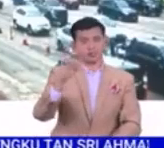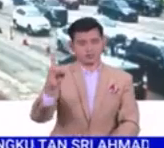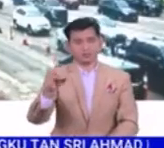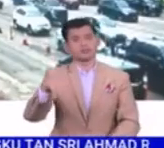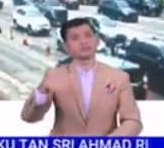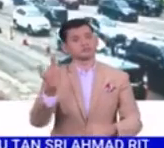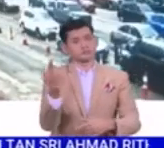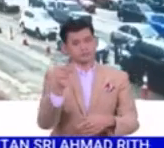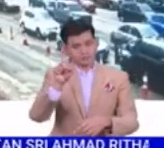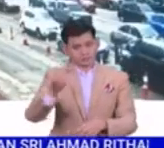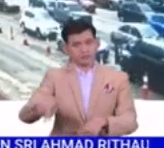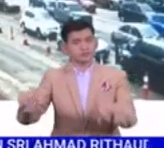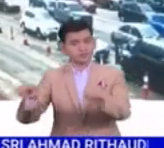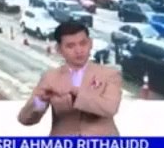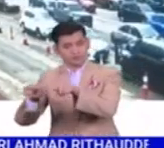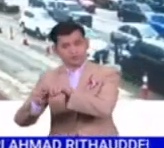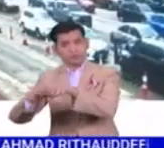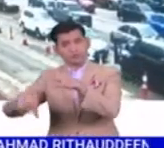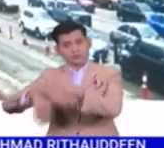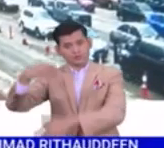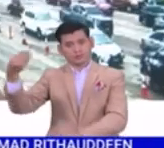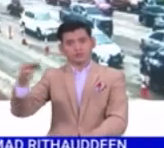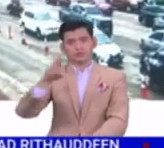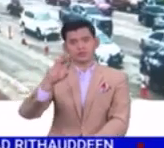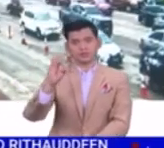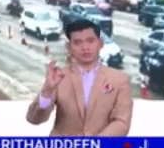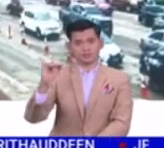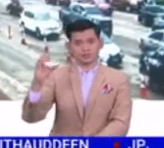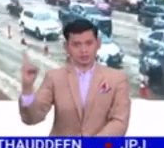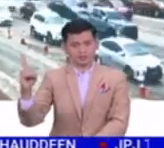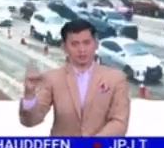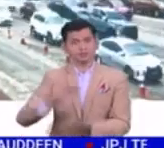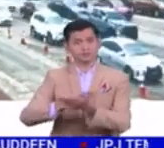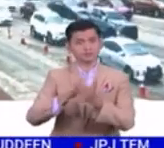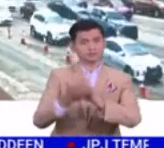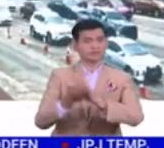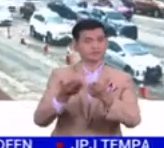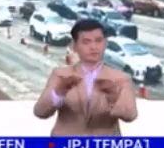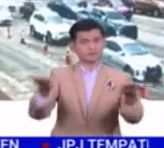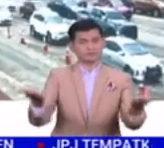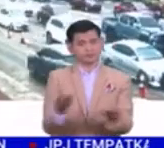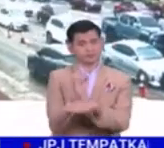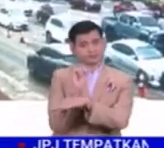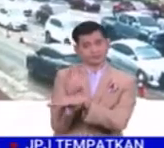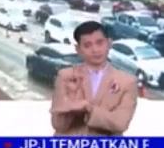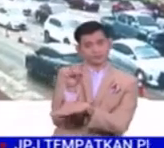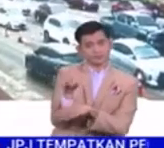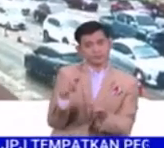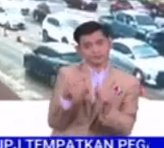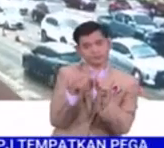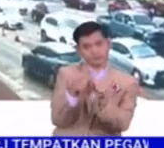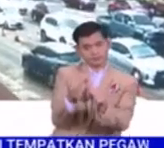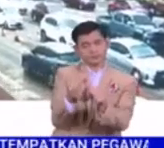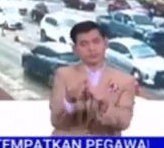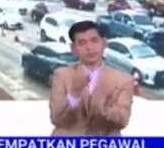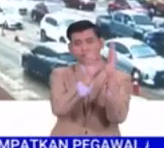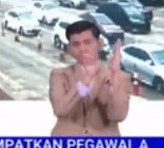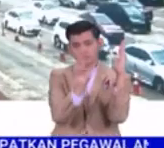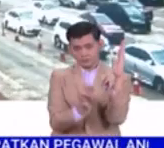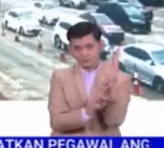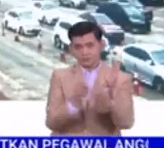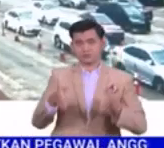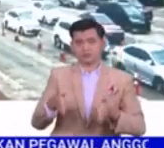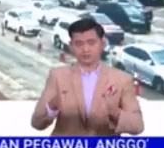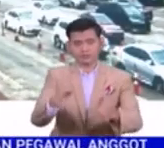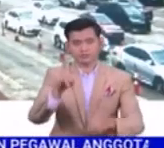lorong RFID. Selain itu, pengguna-pengguna dinasihatkan untuk mematuhi peraturan lalu lintas dan patuhi had laju yang